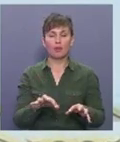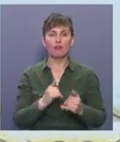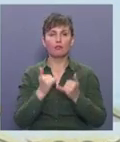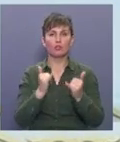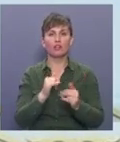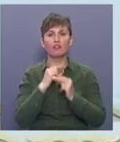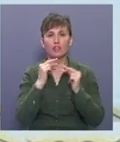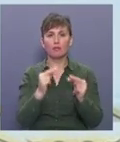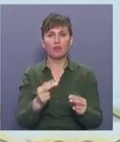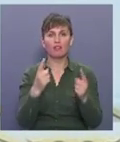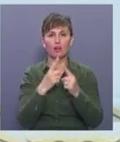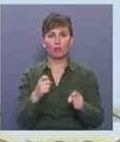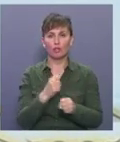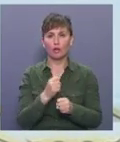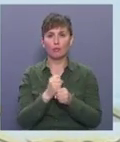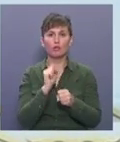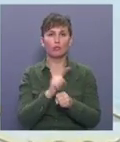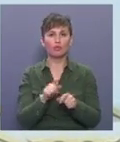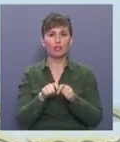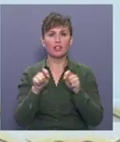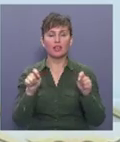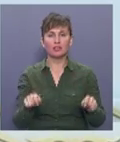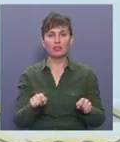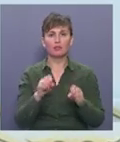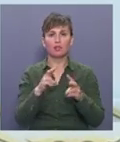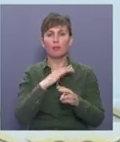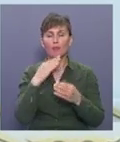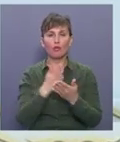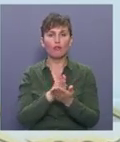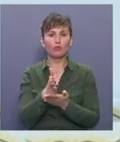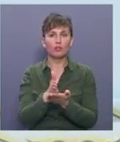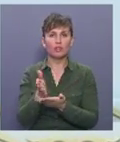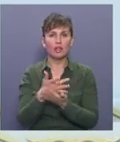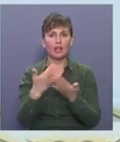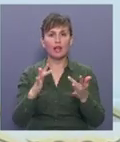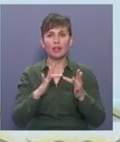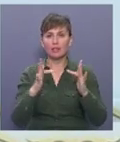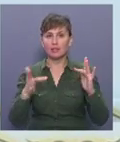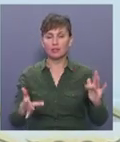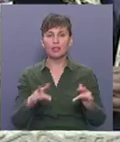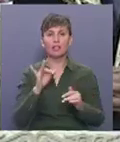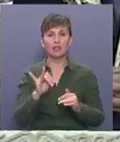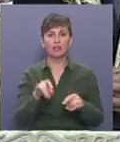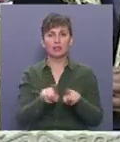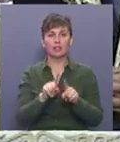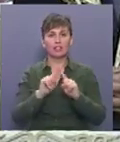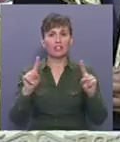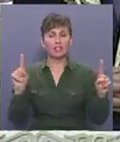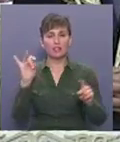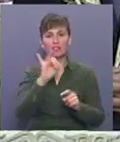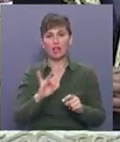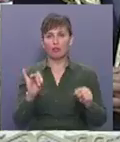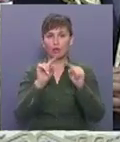внимание информационной работе. Он поручил создать многофункциональный мультимедийный портал АНК, а также интерактивную историческую